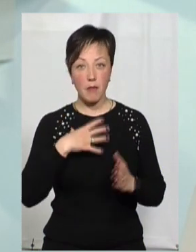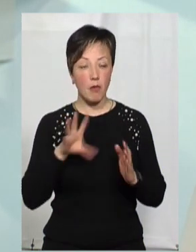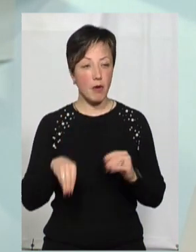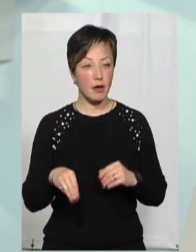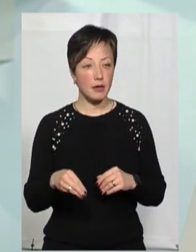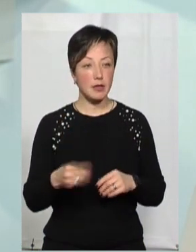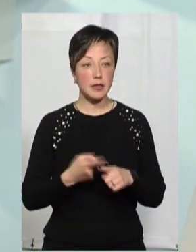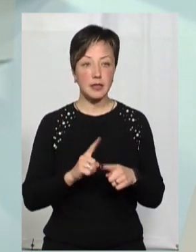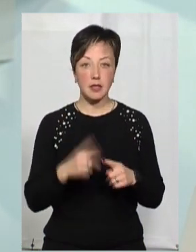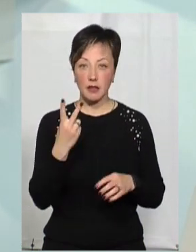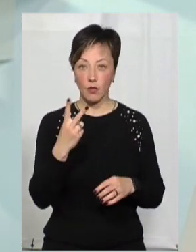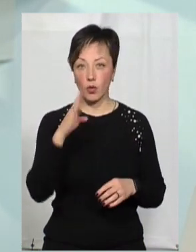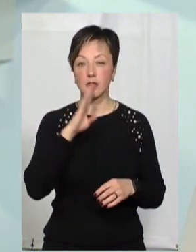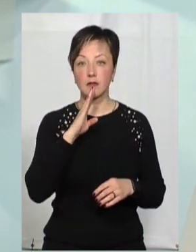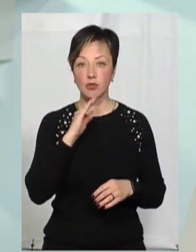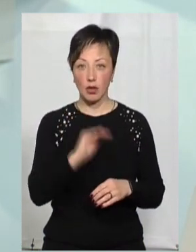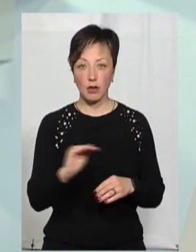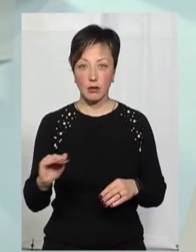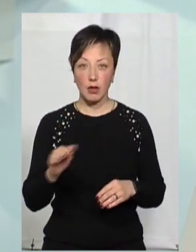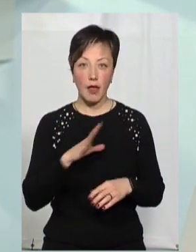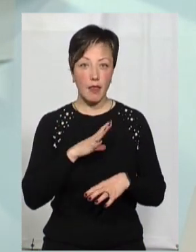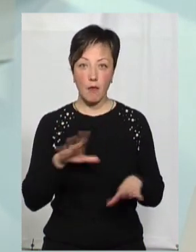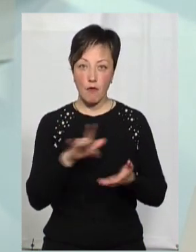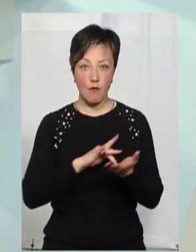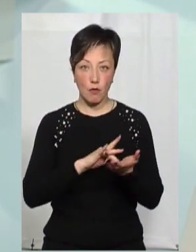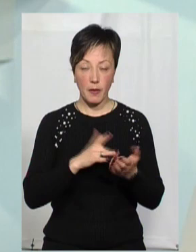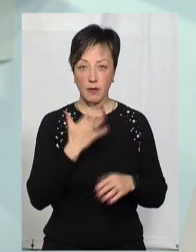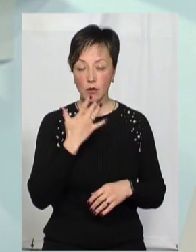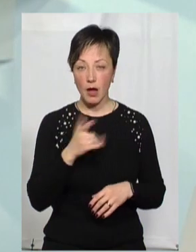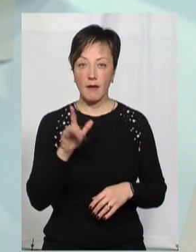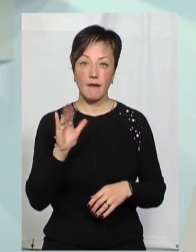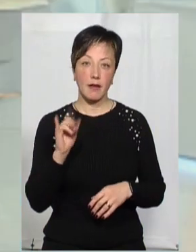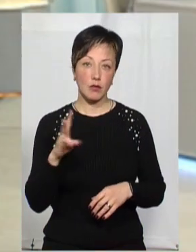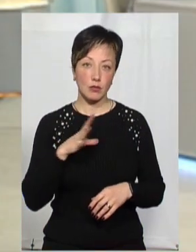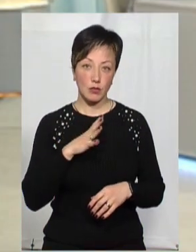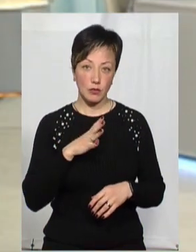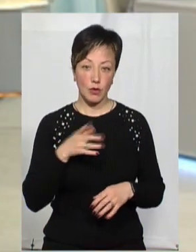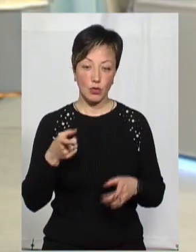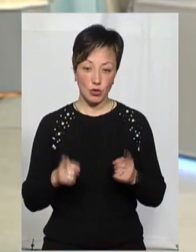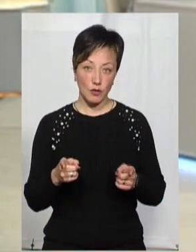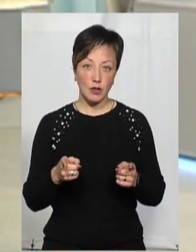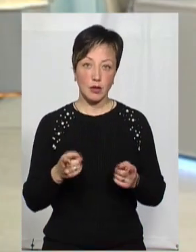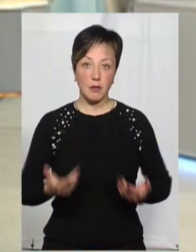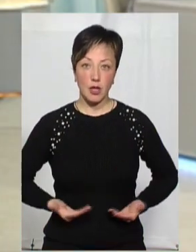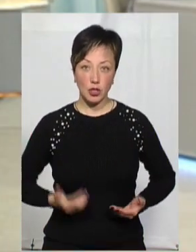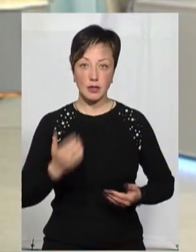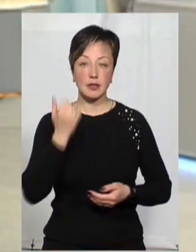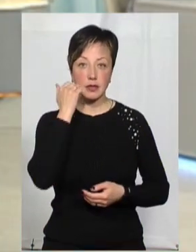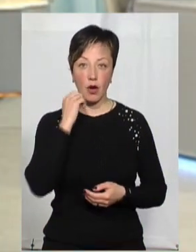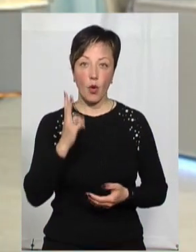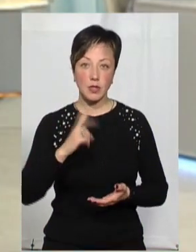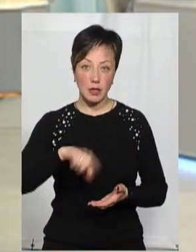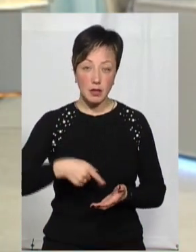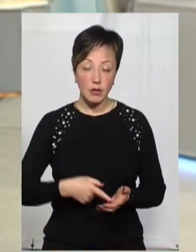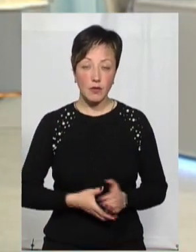помер. Цих 2 дівчаток. Він був, не був ромської національності, він був, очевидно, мешканцем